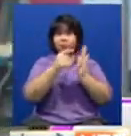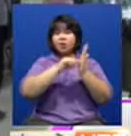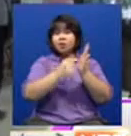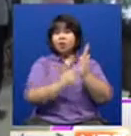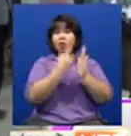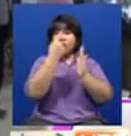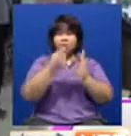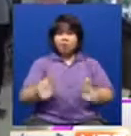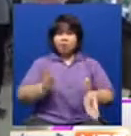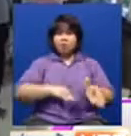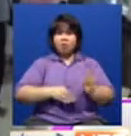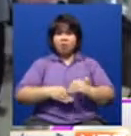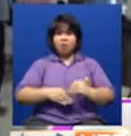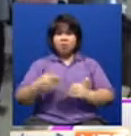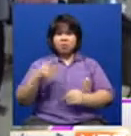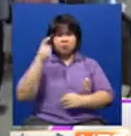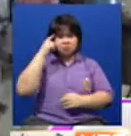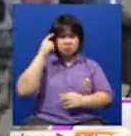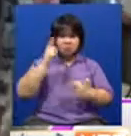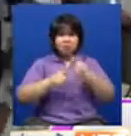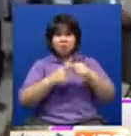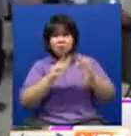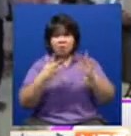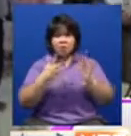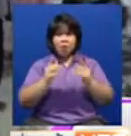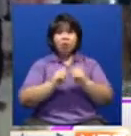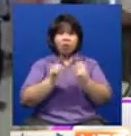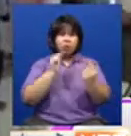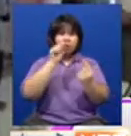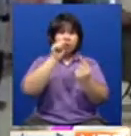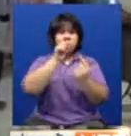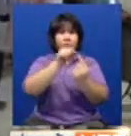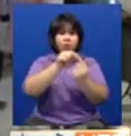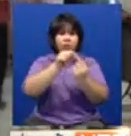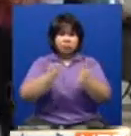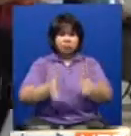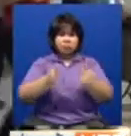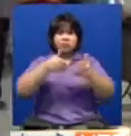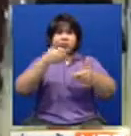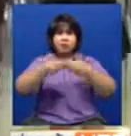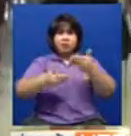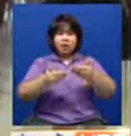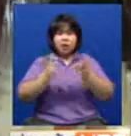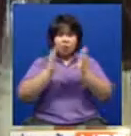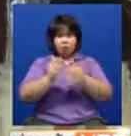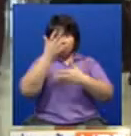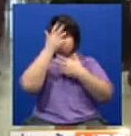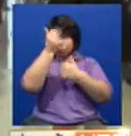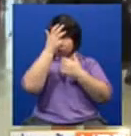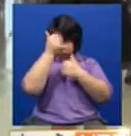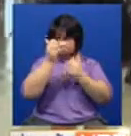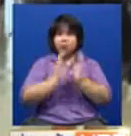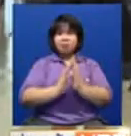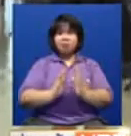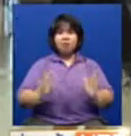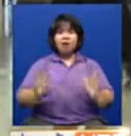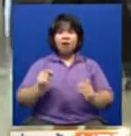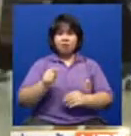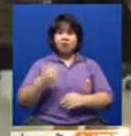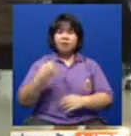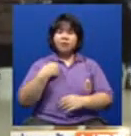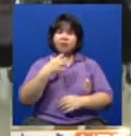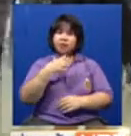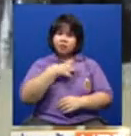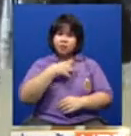แรกที่ใส่มาก็กลัวว่าจะไม่มีเพื่อนแต่พอมาถึงภายในห้างค่ะกลับพบว่ามีคนสนใจใส่ผ้าไทยเป็นจำนวนมากพร้อม